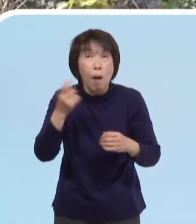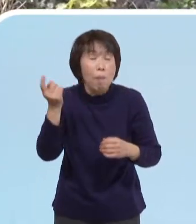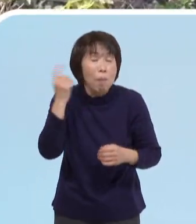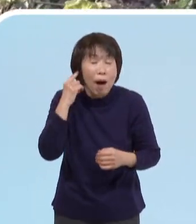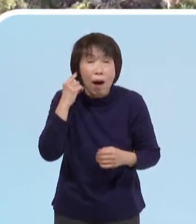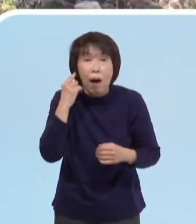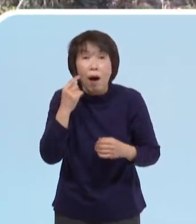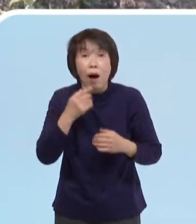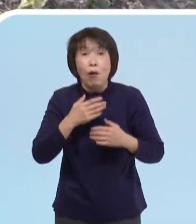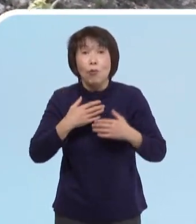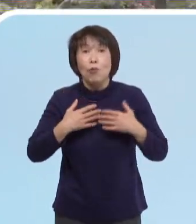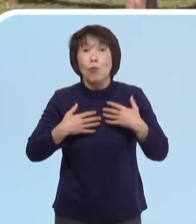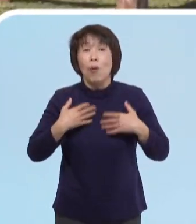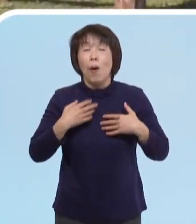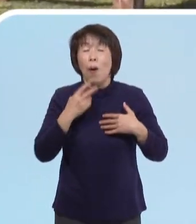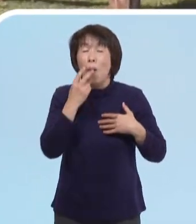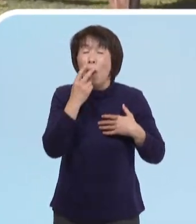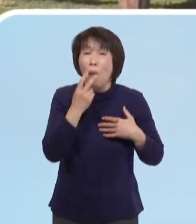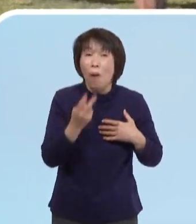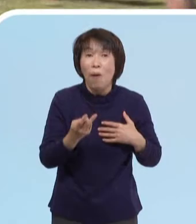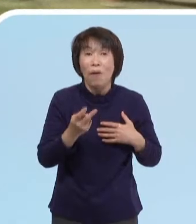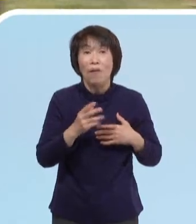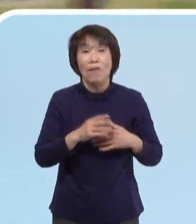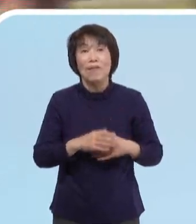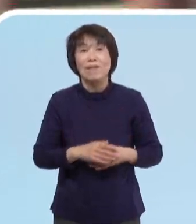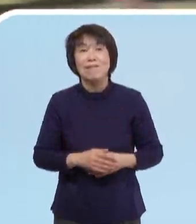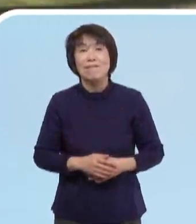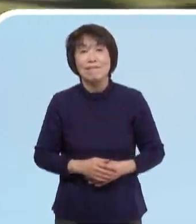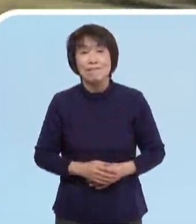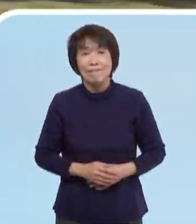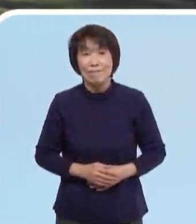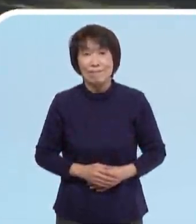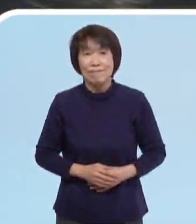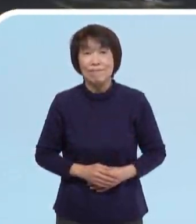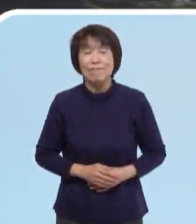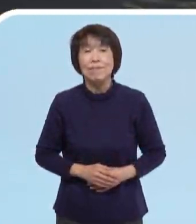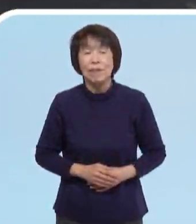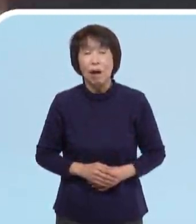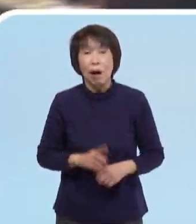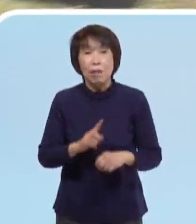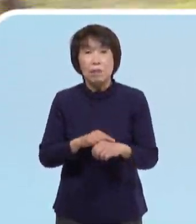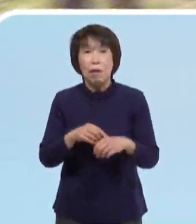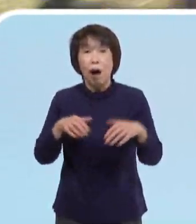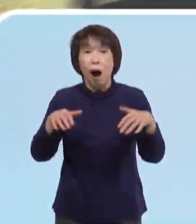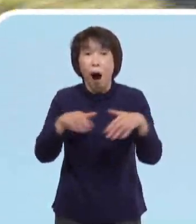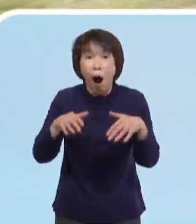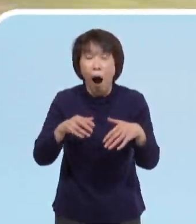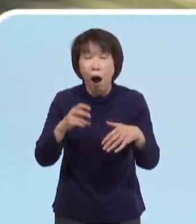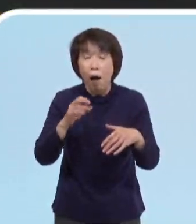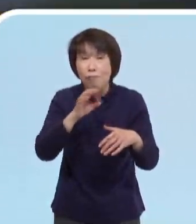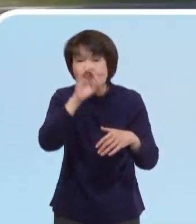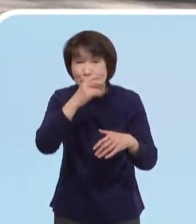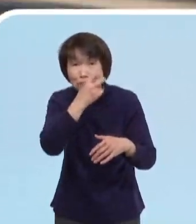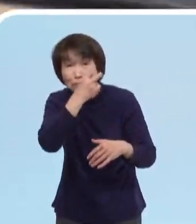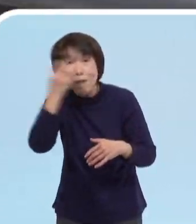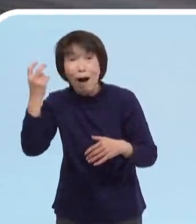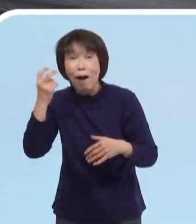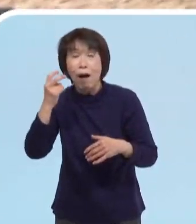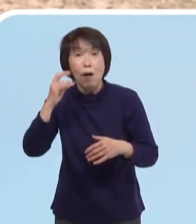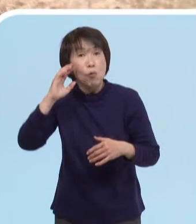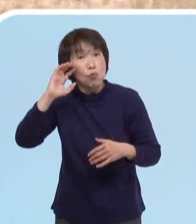時本当嬉しいですね。だからすごくホッとした気分で、こんな短時間でもその気持ちになるんですからね。